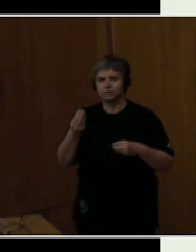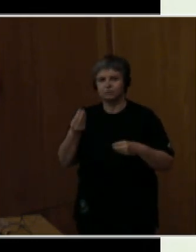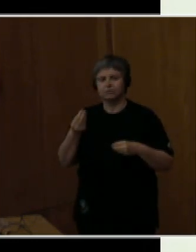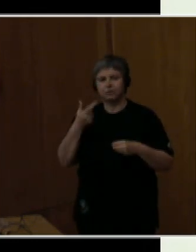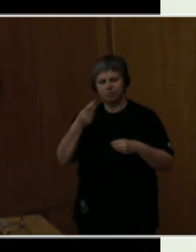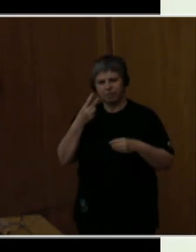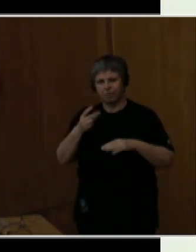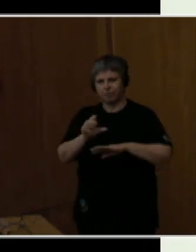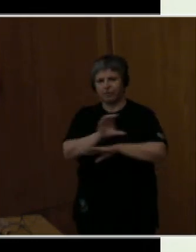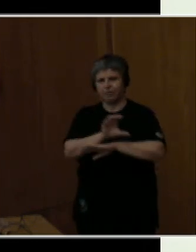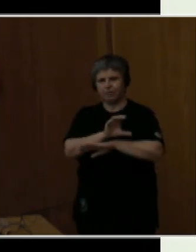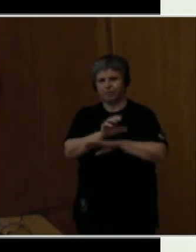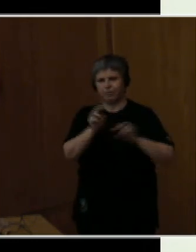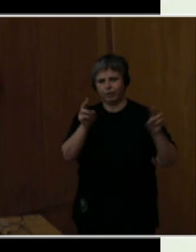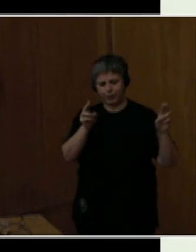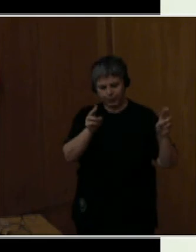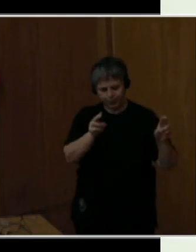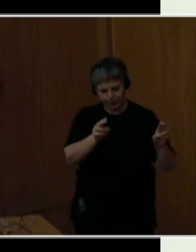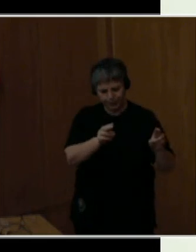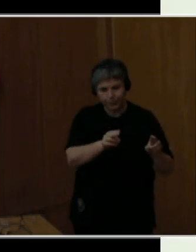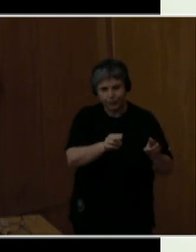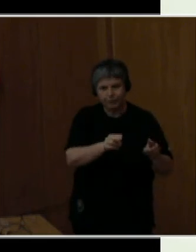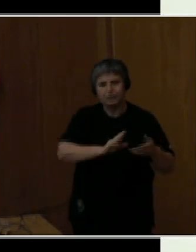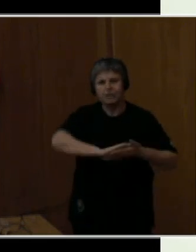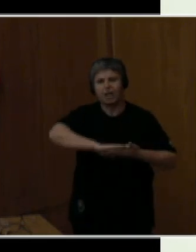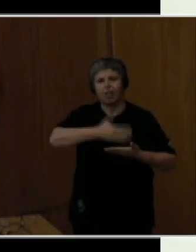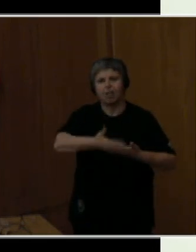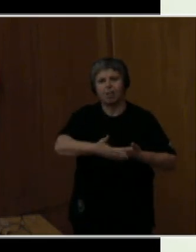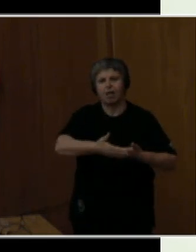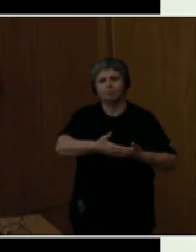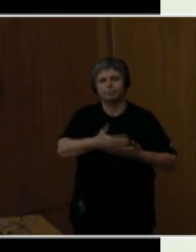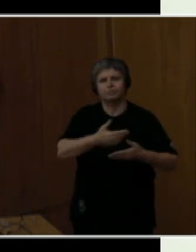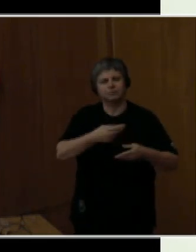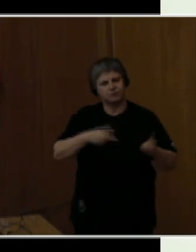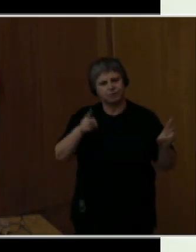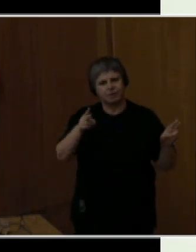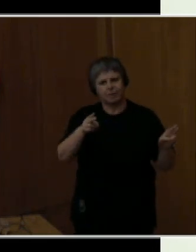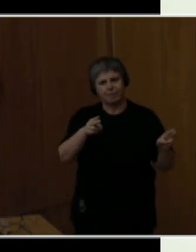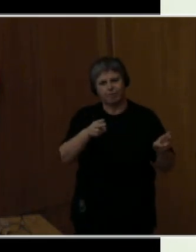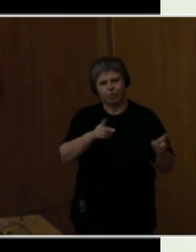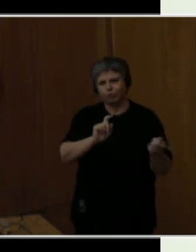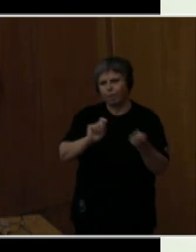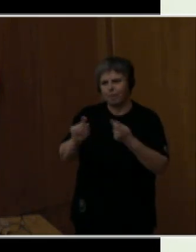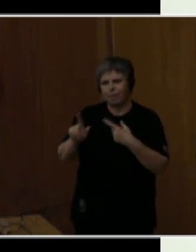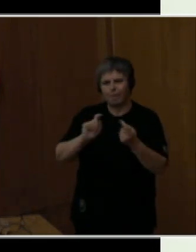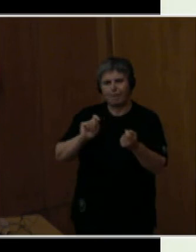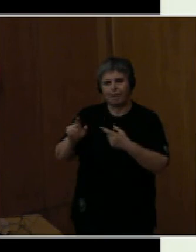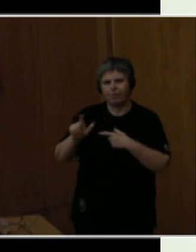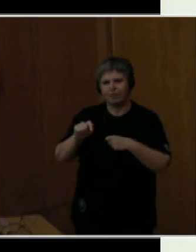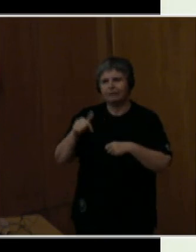υπολογιστής, το PC μας, το σπίτι, το λάπτοπ, να είναι ο κύριος παράγοντας της κίνησης. Πλέον έχουμε